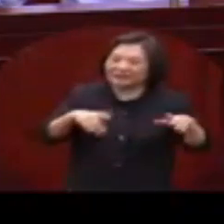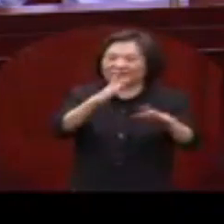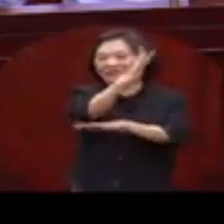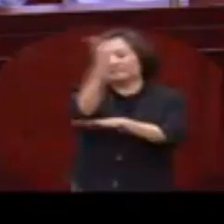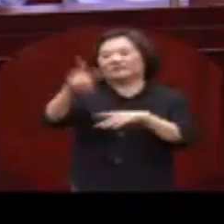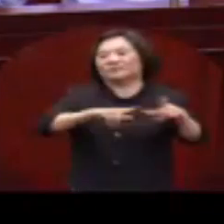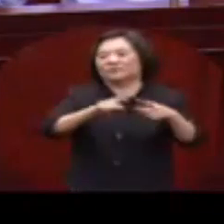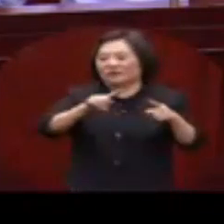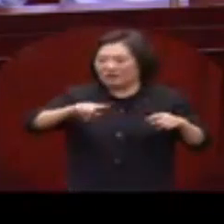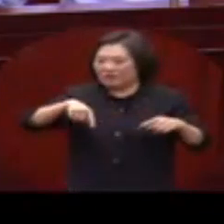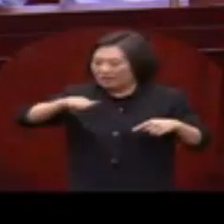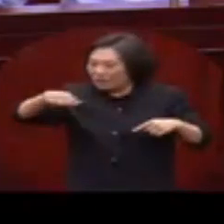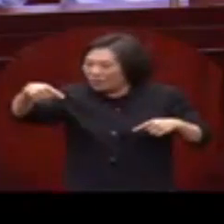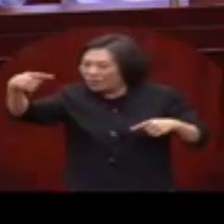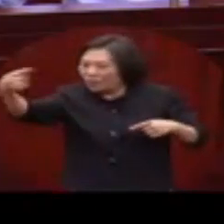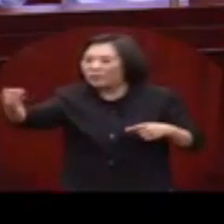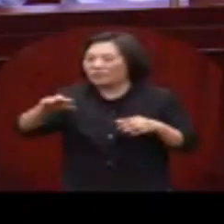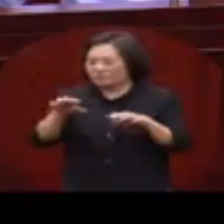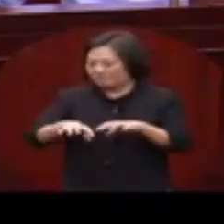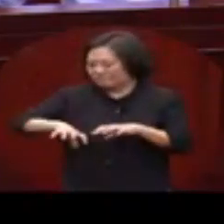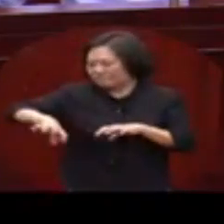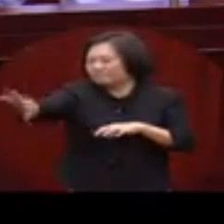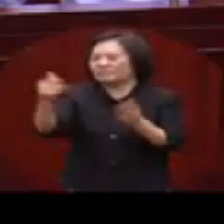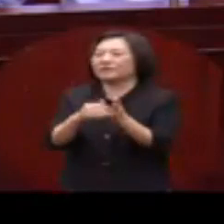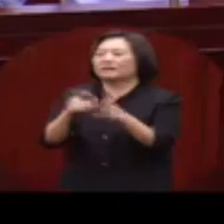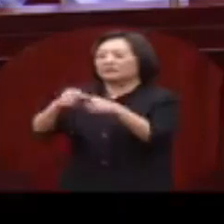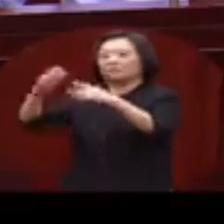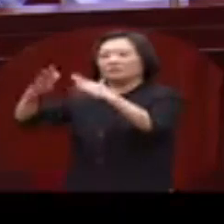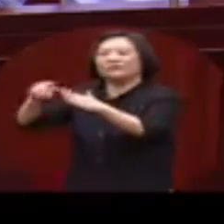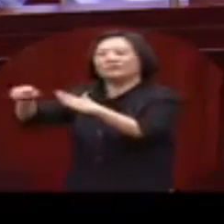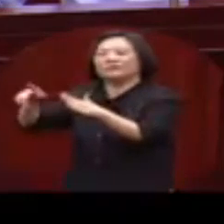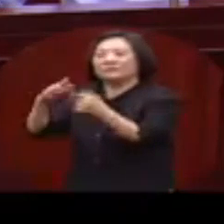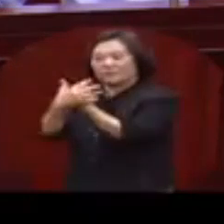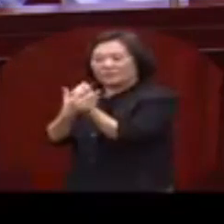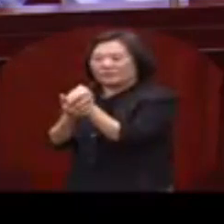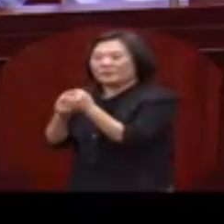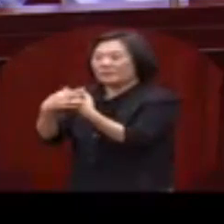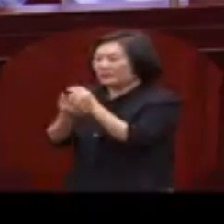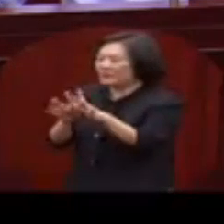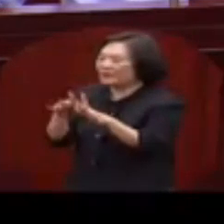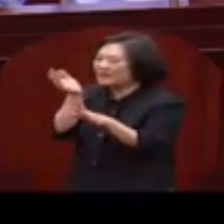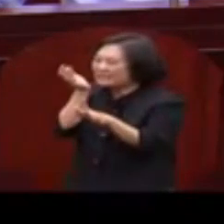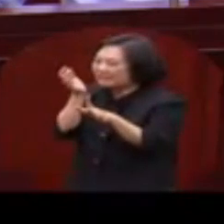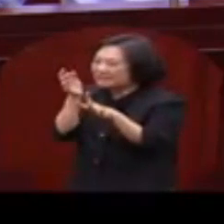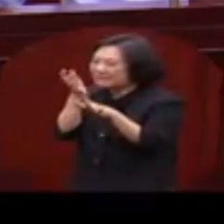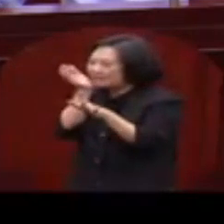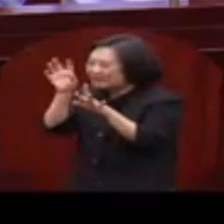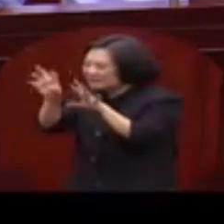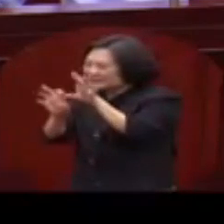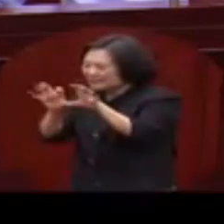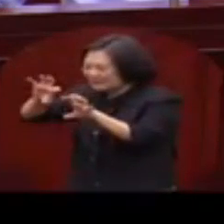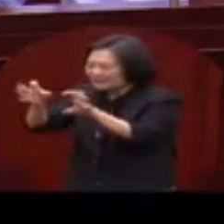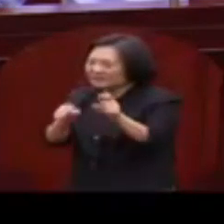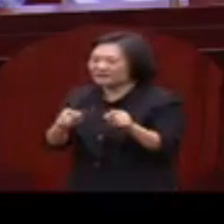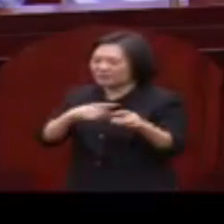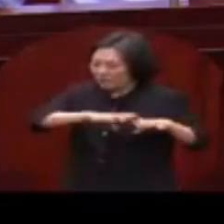丁这一带，你知道，都种满杜鹃花。那这是我们这个城南的这个。这个叫台北市南